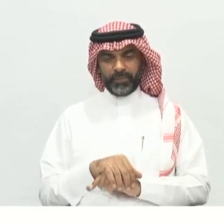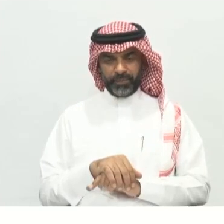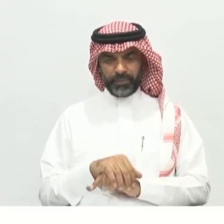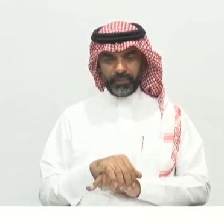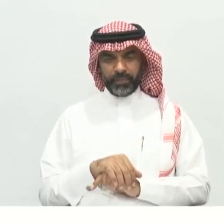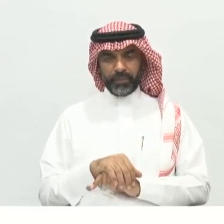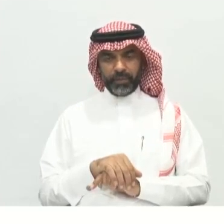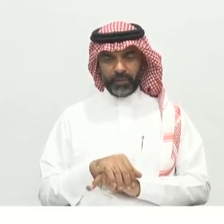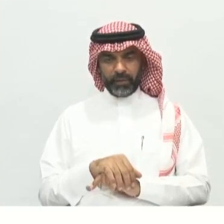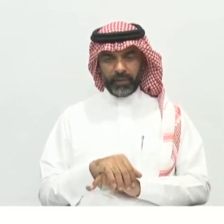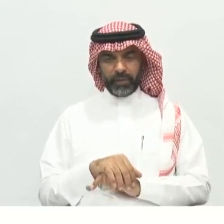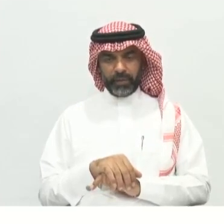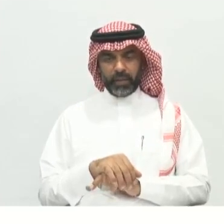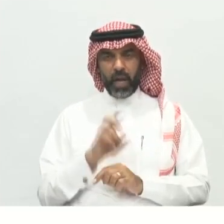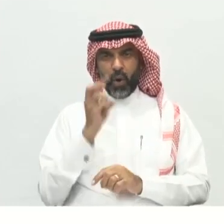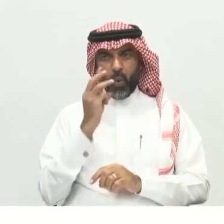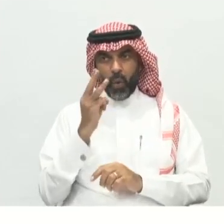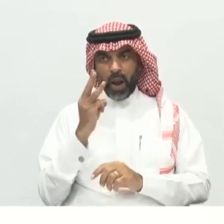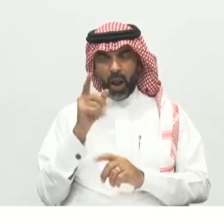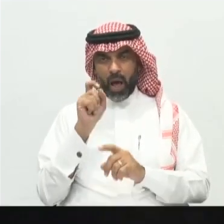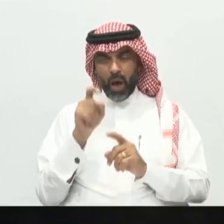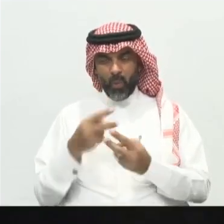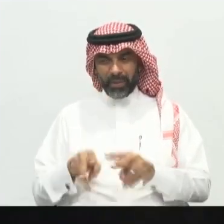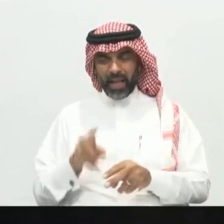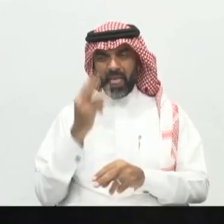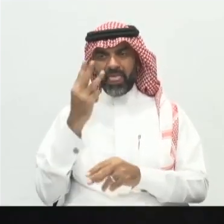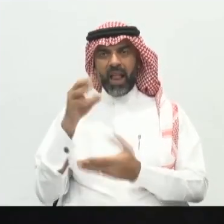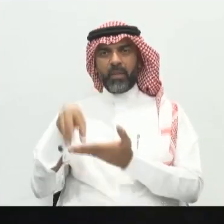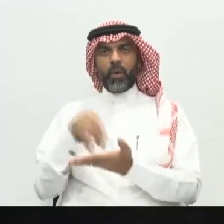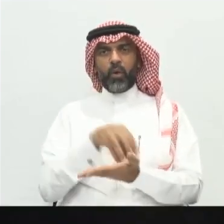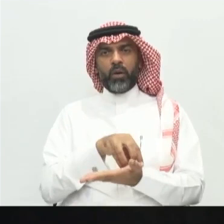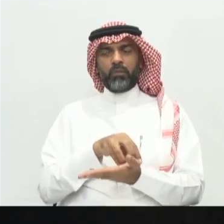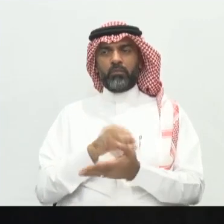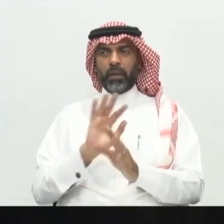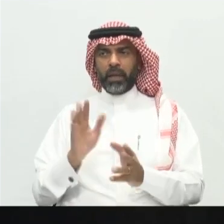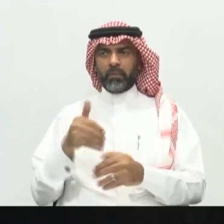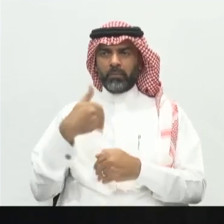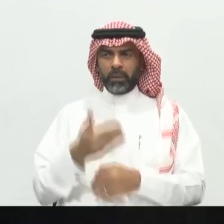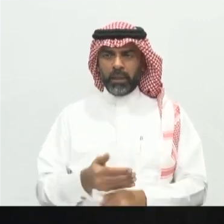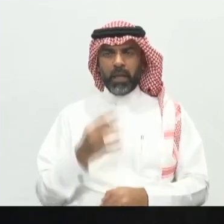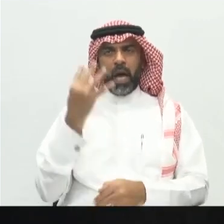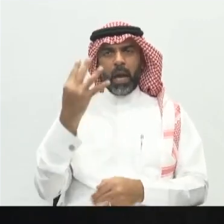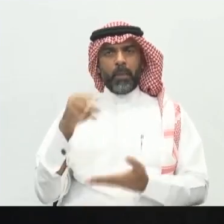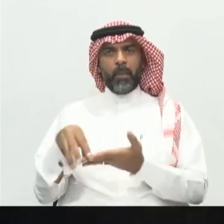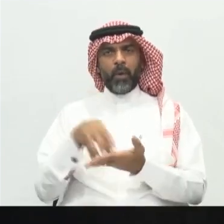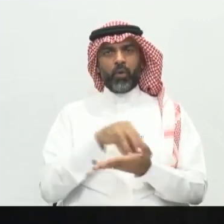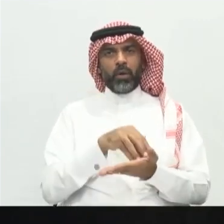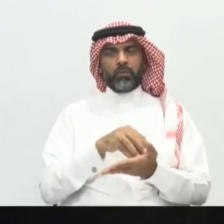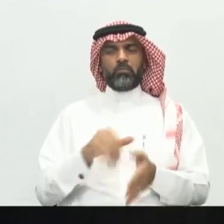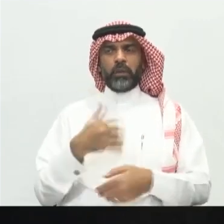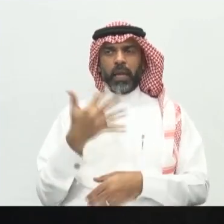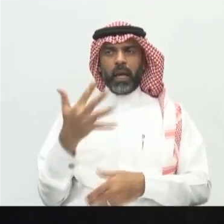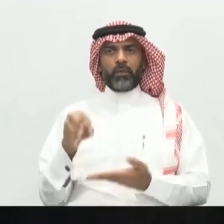12 سنقوم اول مره بادخال ثلاث مواقع اربع مواقع خمس مواقع الى ان نصل الى 12 موقع اي سنقوم تقريبا